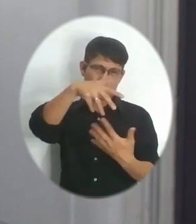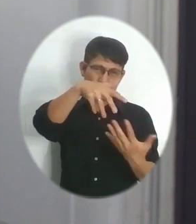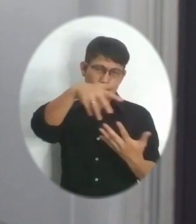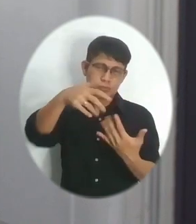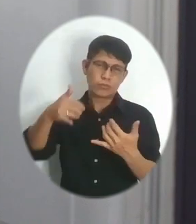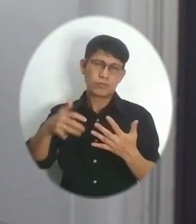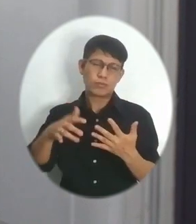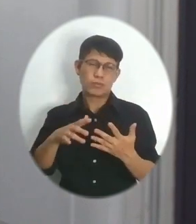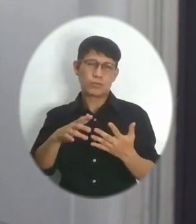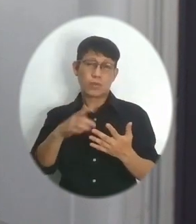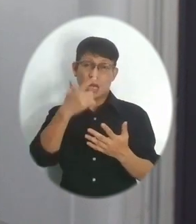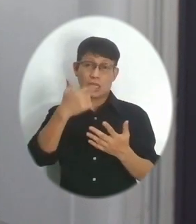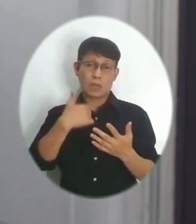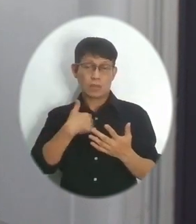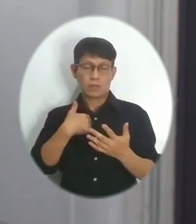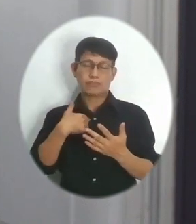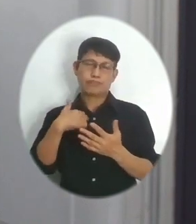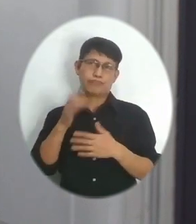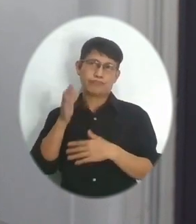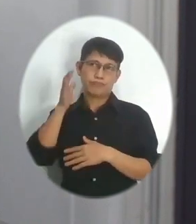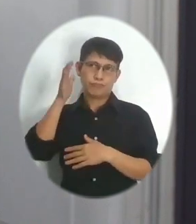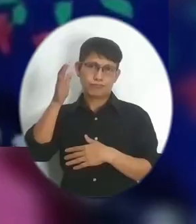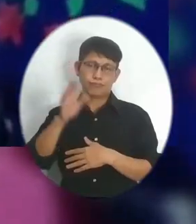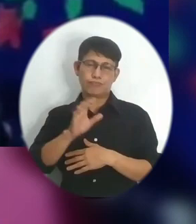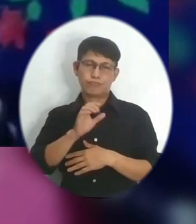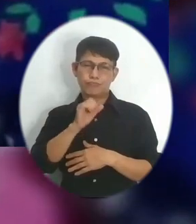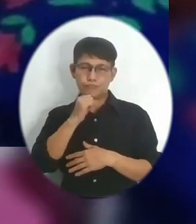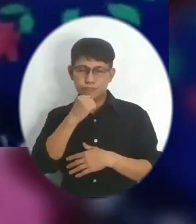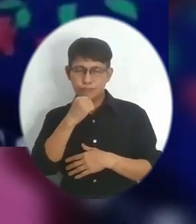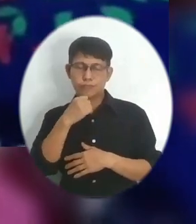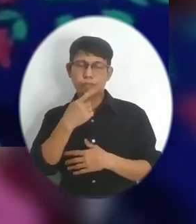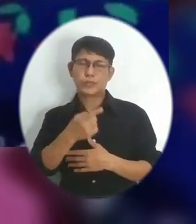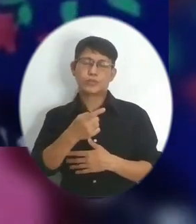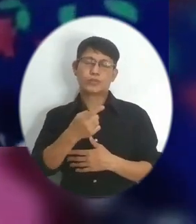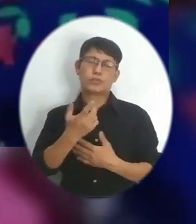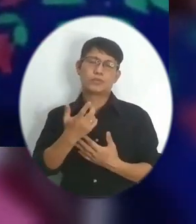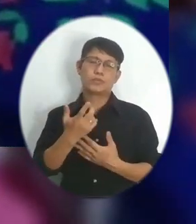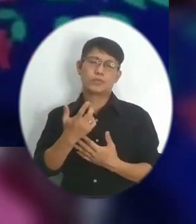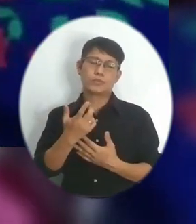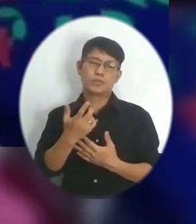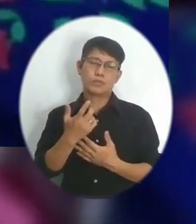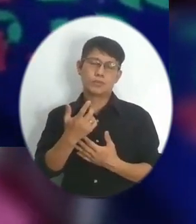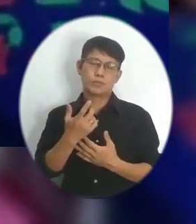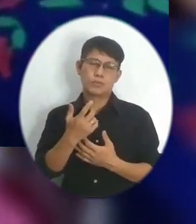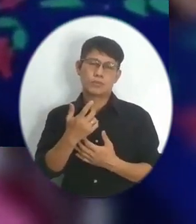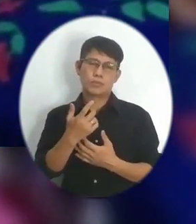Kasi di naman po kami habang buhay na. Ayan po.